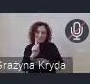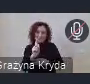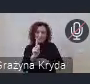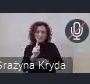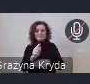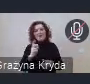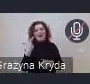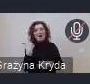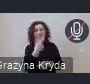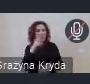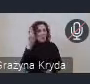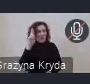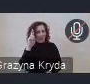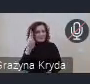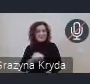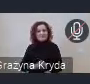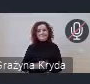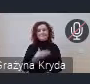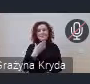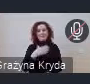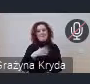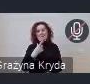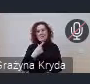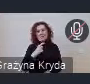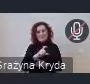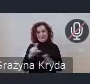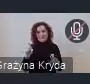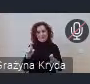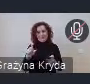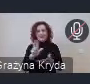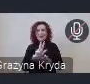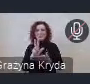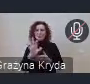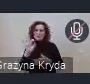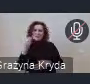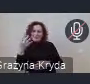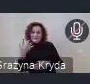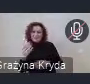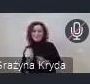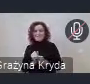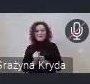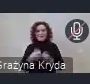żeby każdy poszedł do toalety bo faktycznie czasu jest niewiele 13 05 wznawiamy